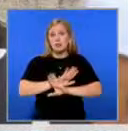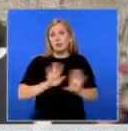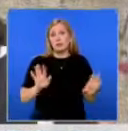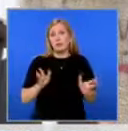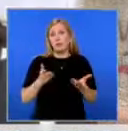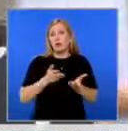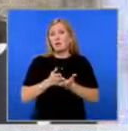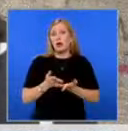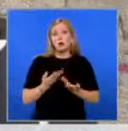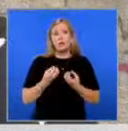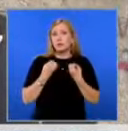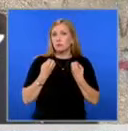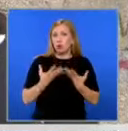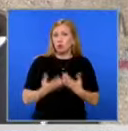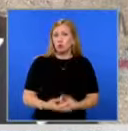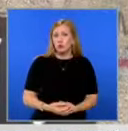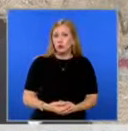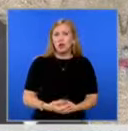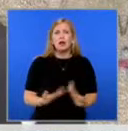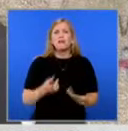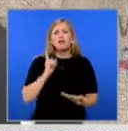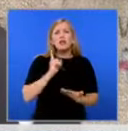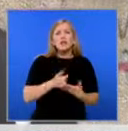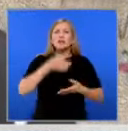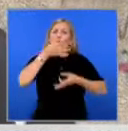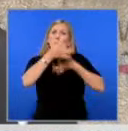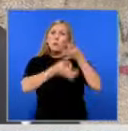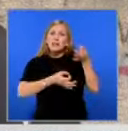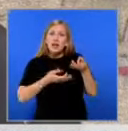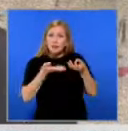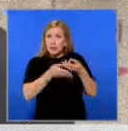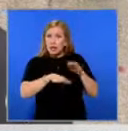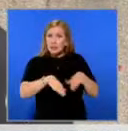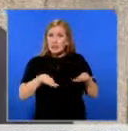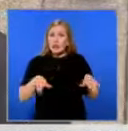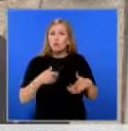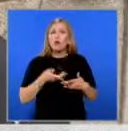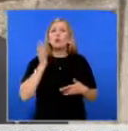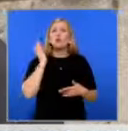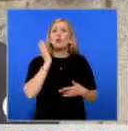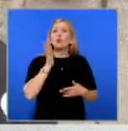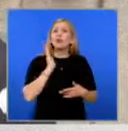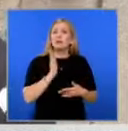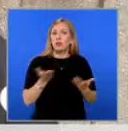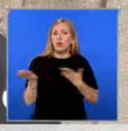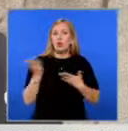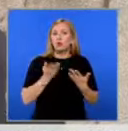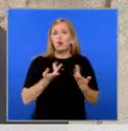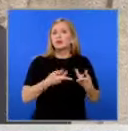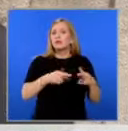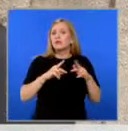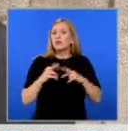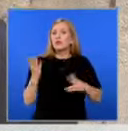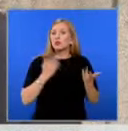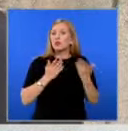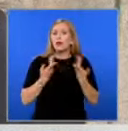начин ако е възможно какво трябва да се обяснява на децата когато тръгват на училище когато се прибират от